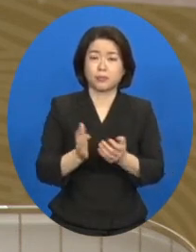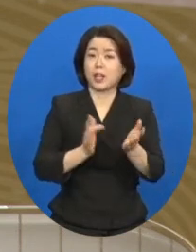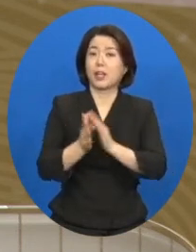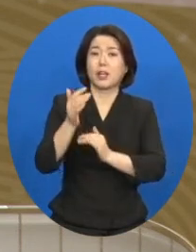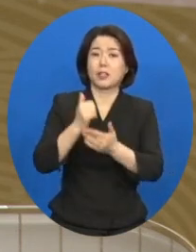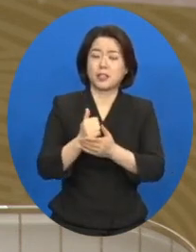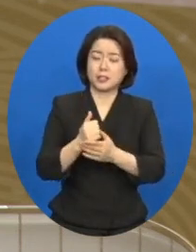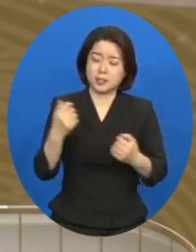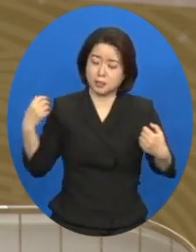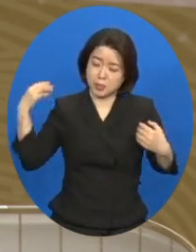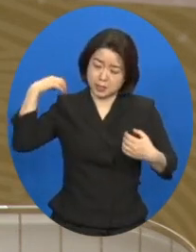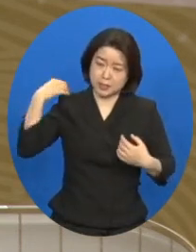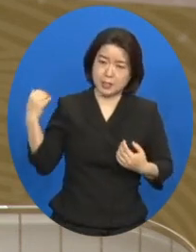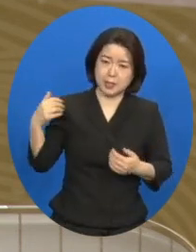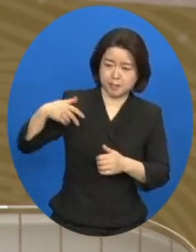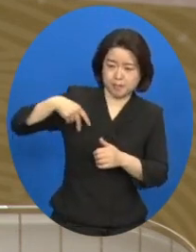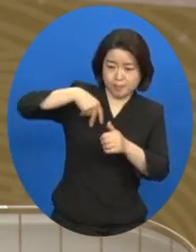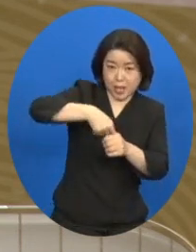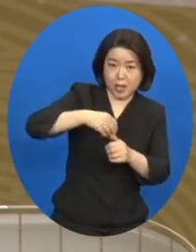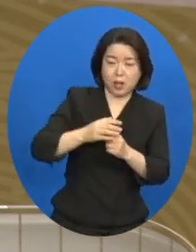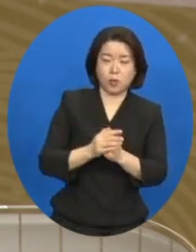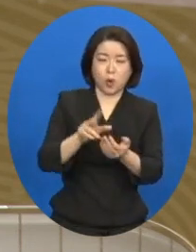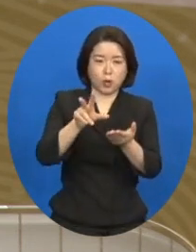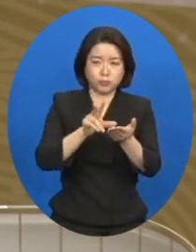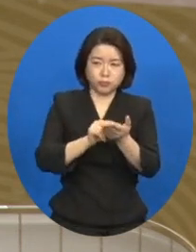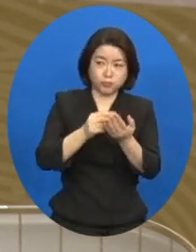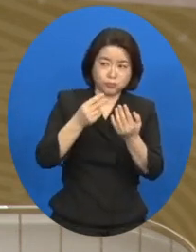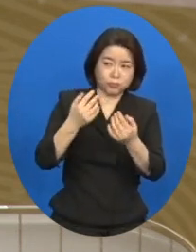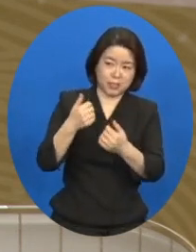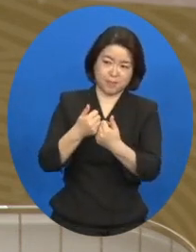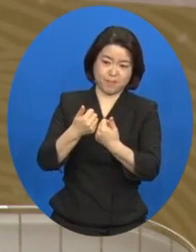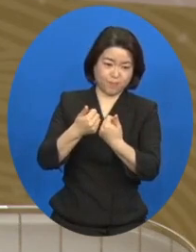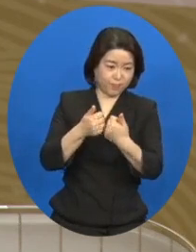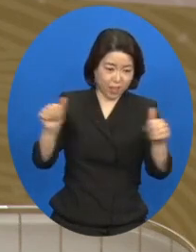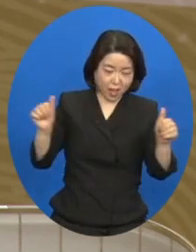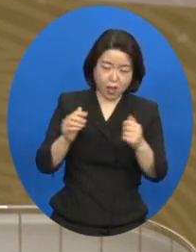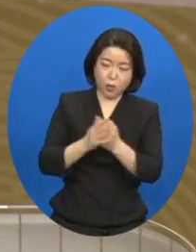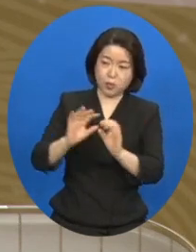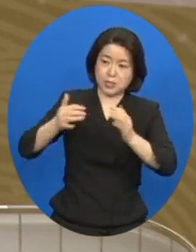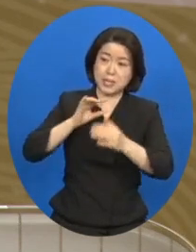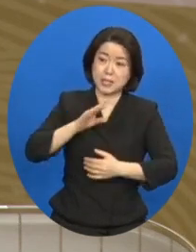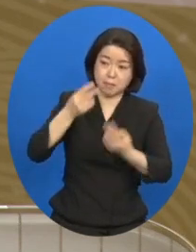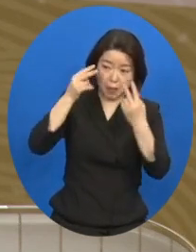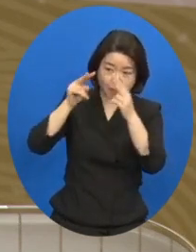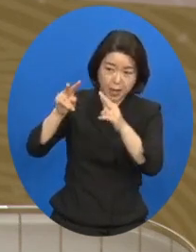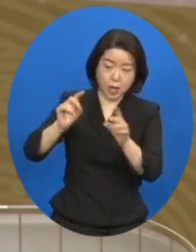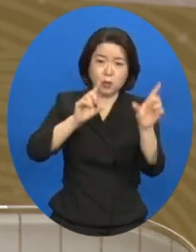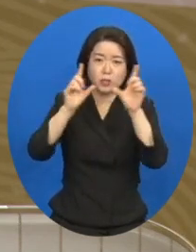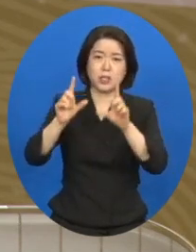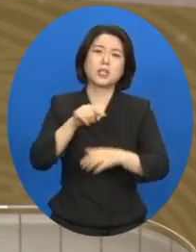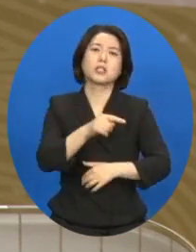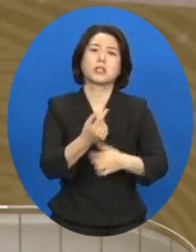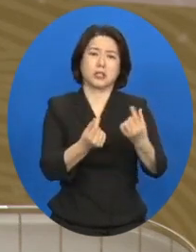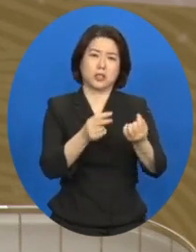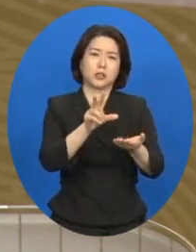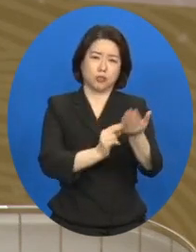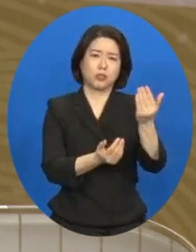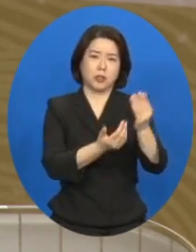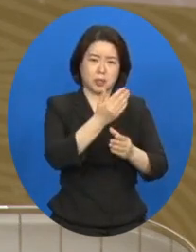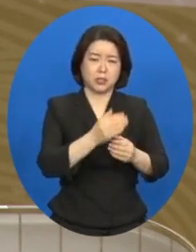예수님을 등지고 문제 바라보고 세상만 바라보고 있으니 그런 거예요.